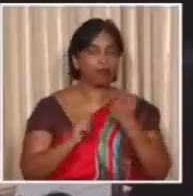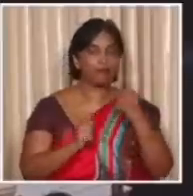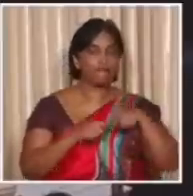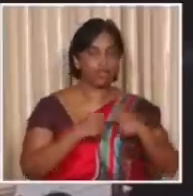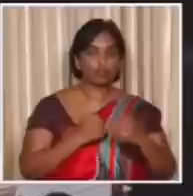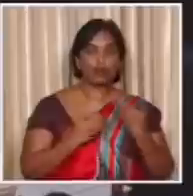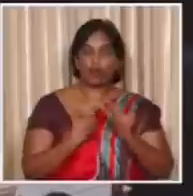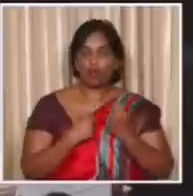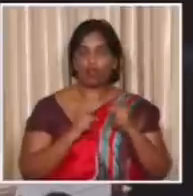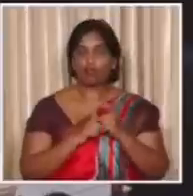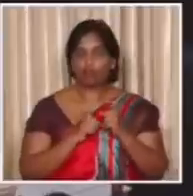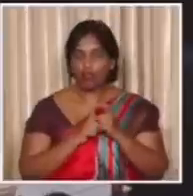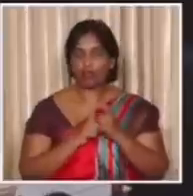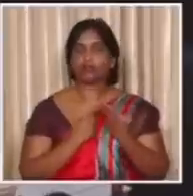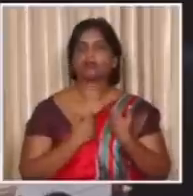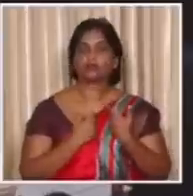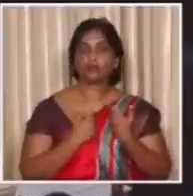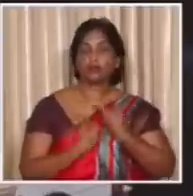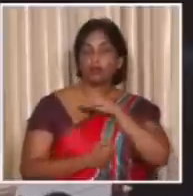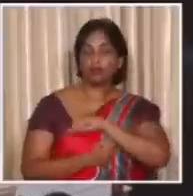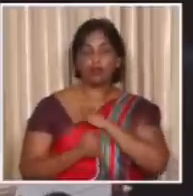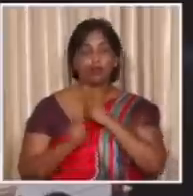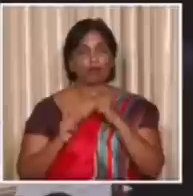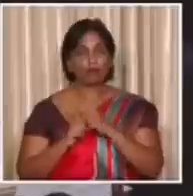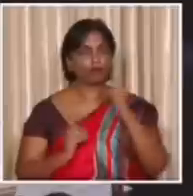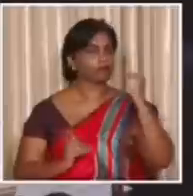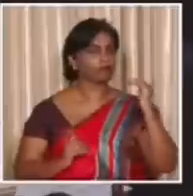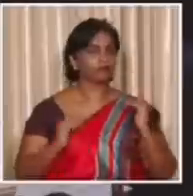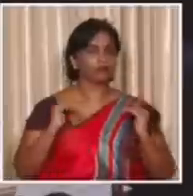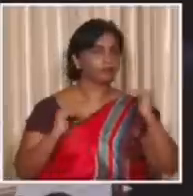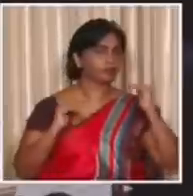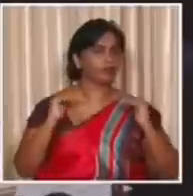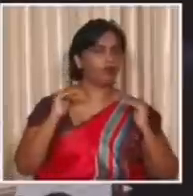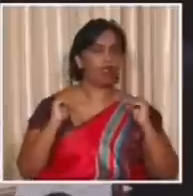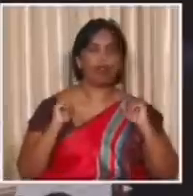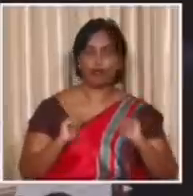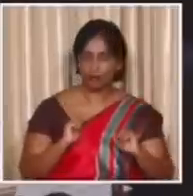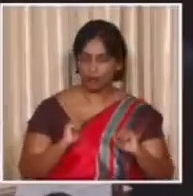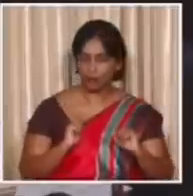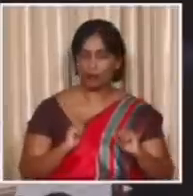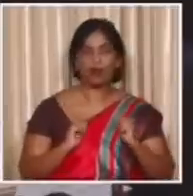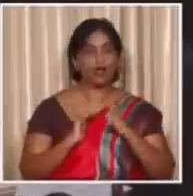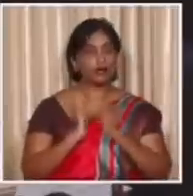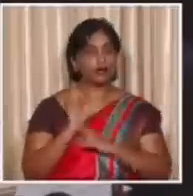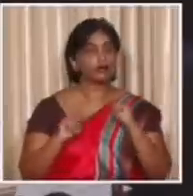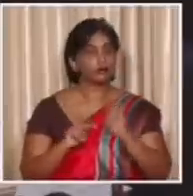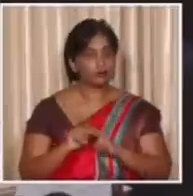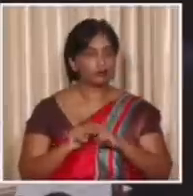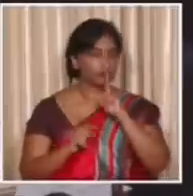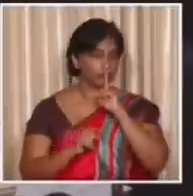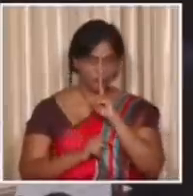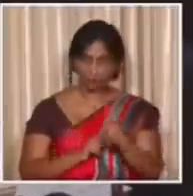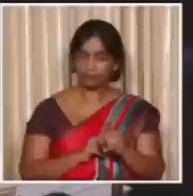කියන්නේ අපිට අවශ්‍ය වෙන ඩොලර් ප්‍රමාණය සහ අපි උපයන ඩොලර් ප්‍රමාණය අතර පරතරය සමනය කරගන්නේ කොහොමද? ජාත්‍යන්තර මූල්‍ය අරමුදල ස්ථවින්තු